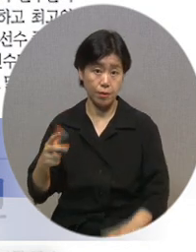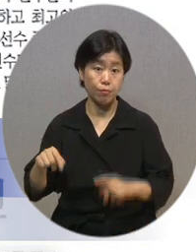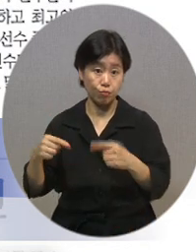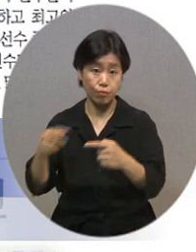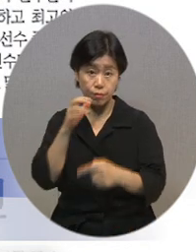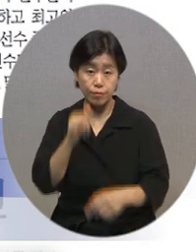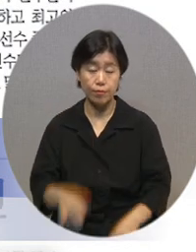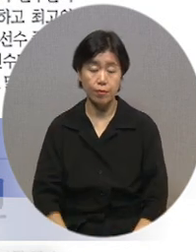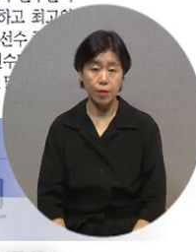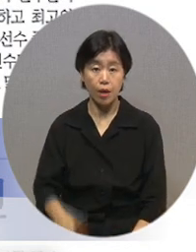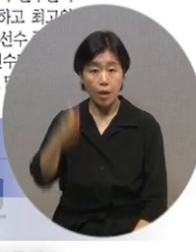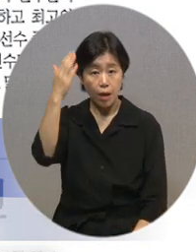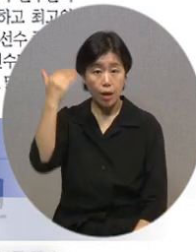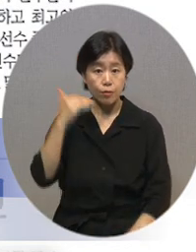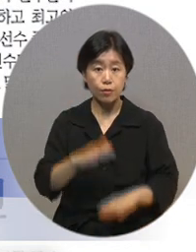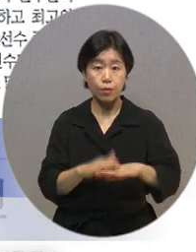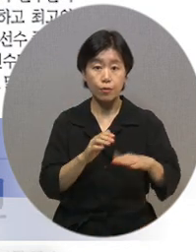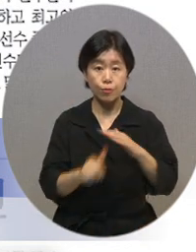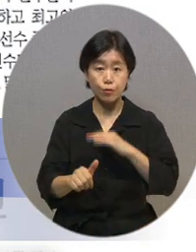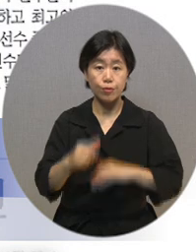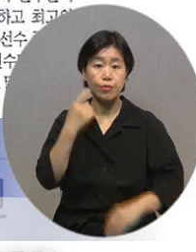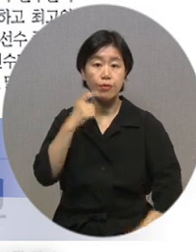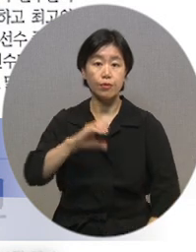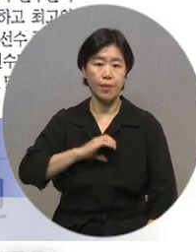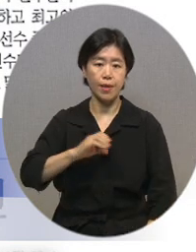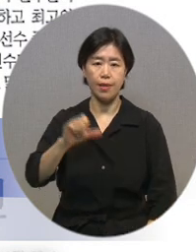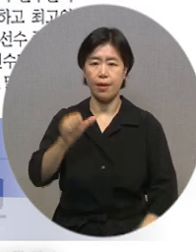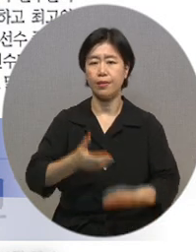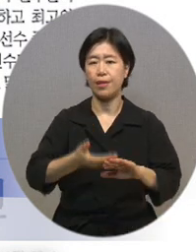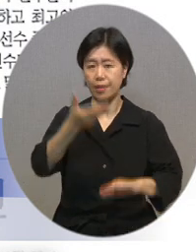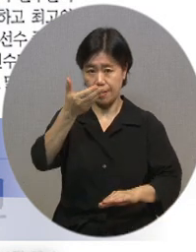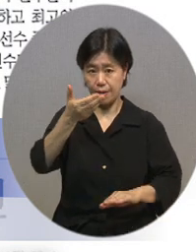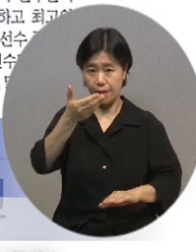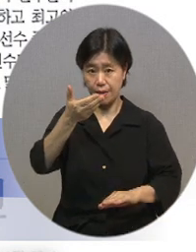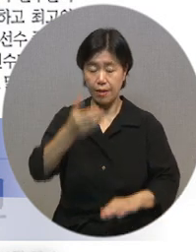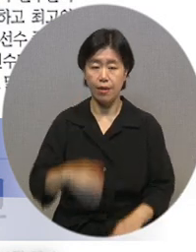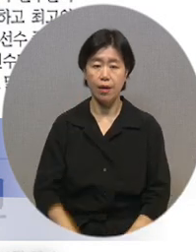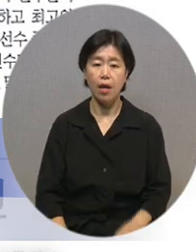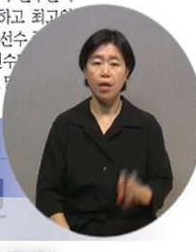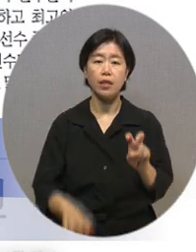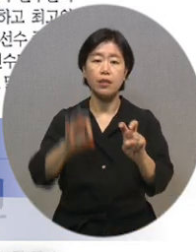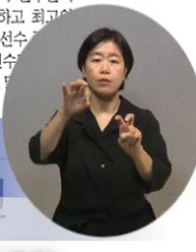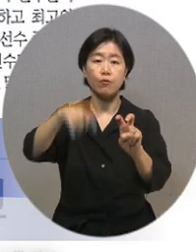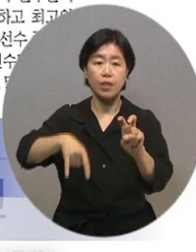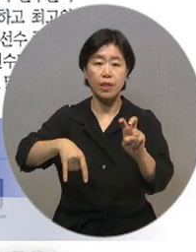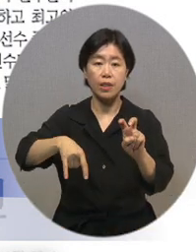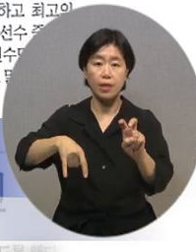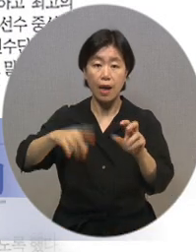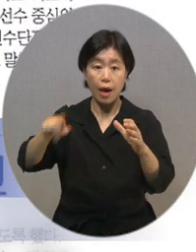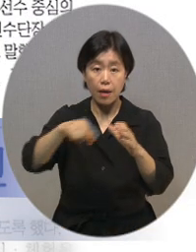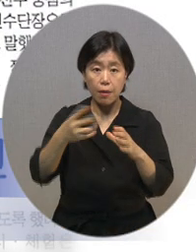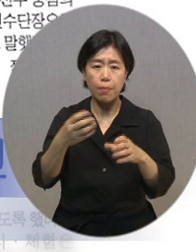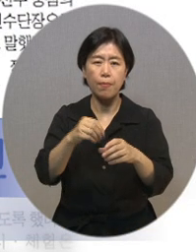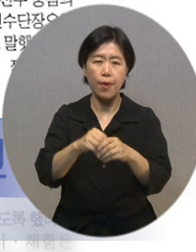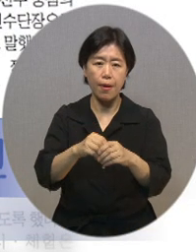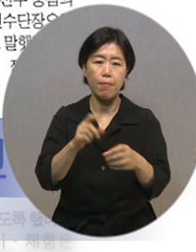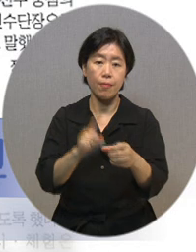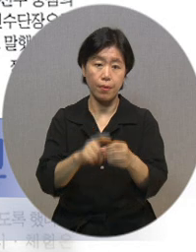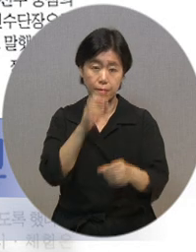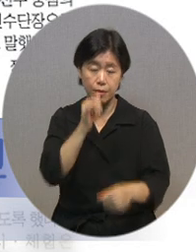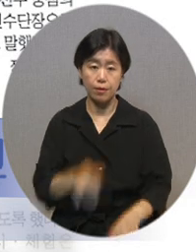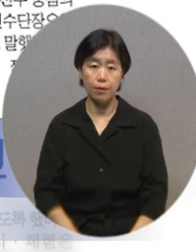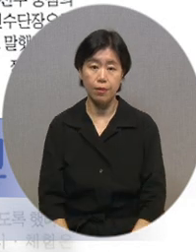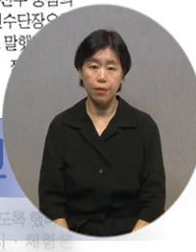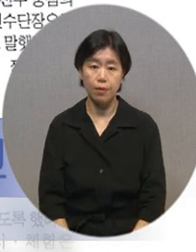선수단은 금메달 다섯 개 이상을 획득해이 종합순위 22권 진입을 목표로 하고 있습니다 대회